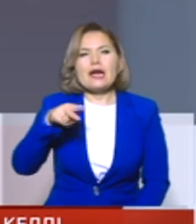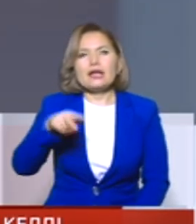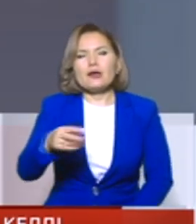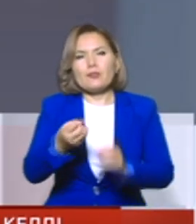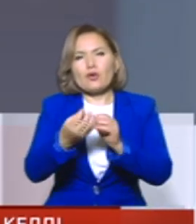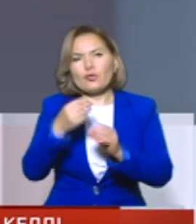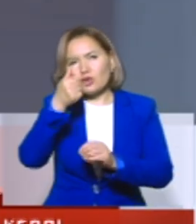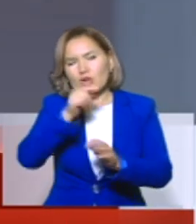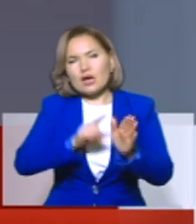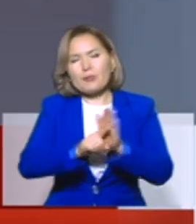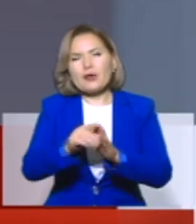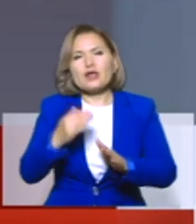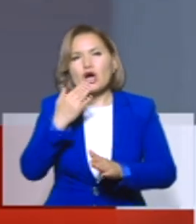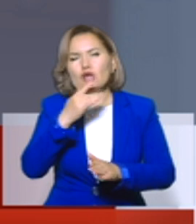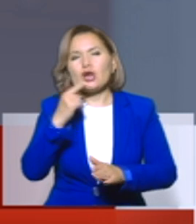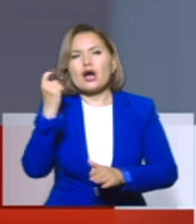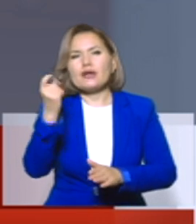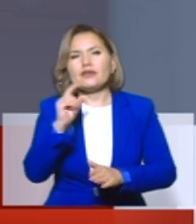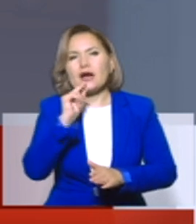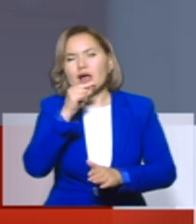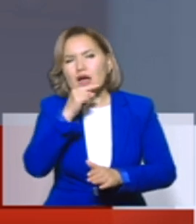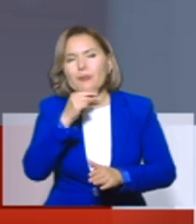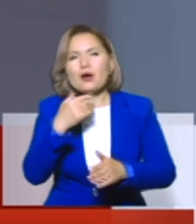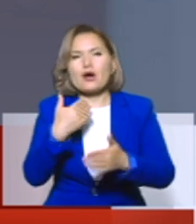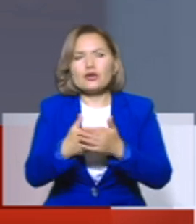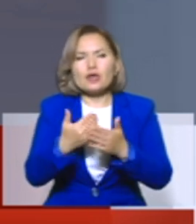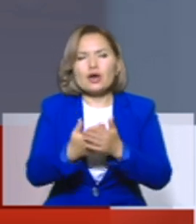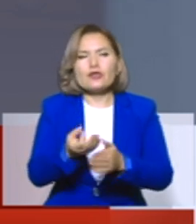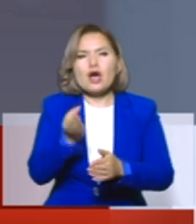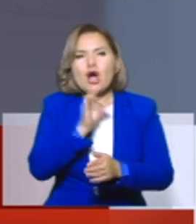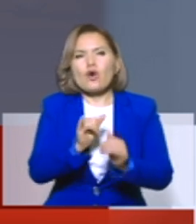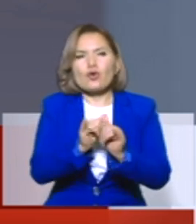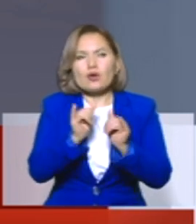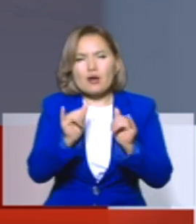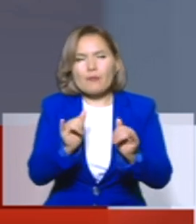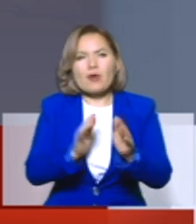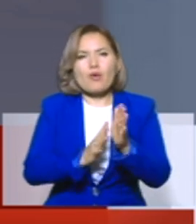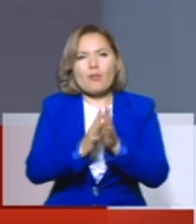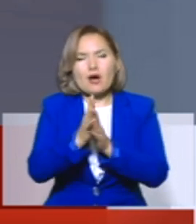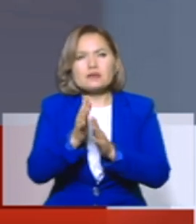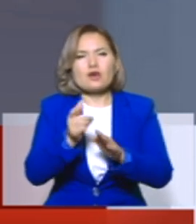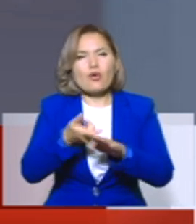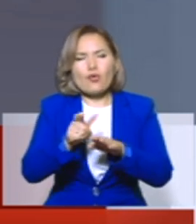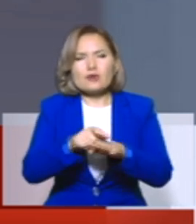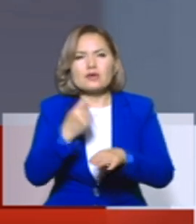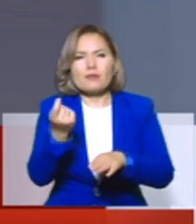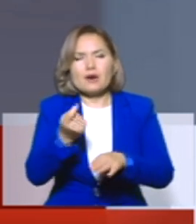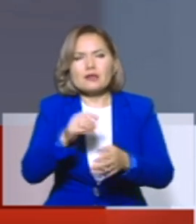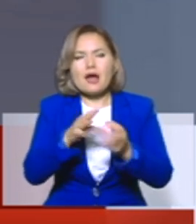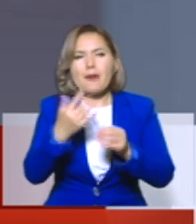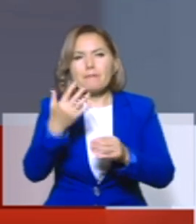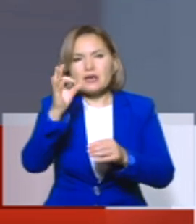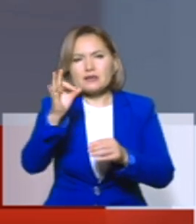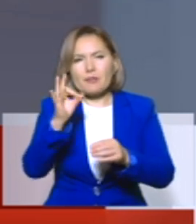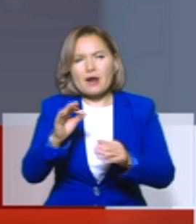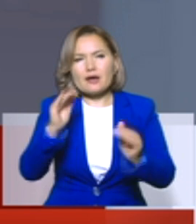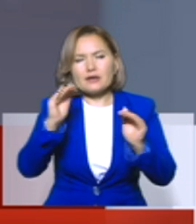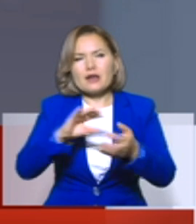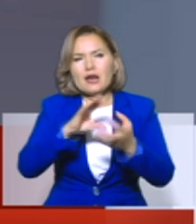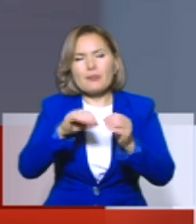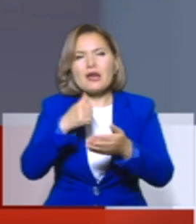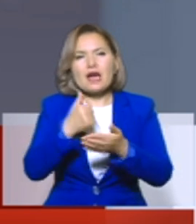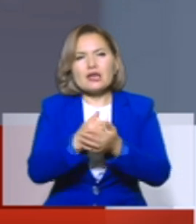2014 жылдан бастап, ұлттық экономиканың орташа жылдық өсу қарқыны баяулады, және бүгінде 5%-дан аз. Бұл жойылып бара жатқан